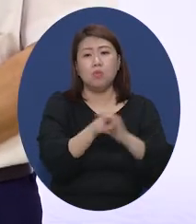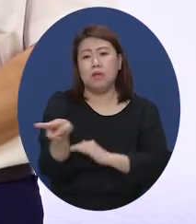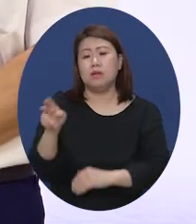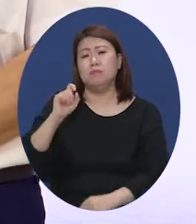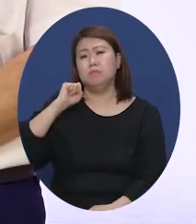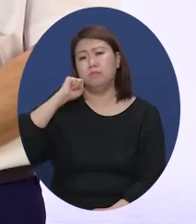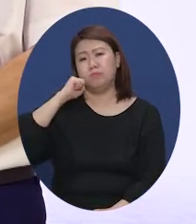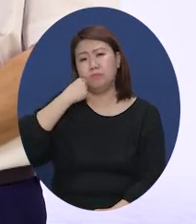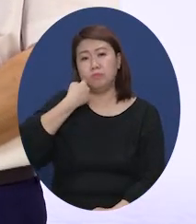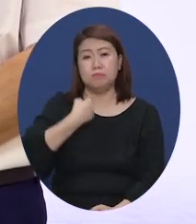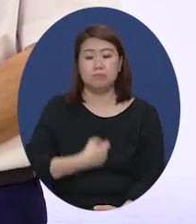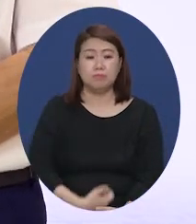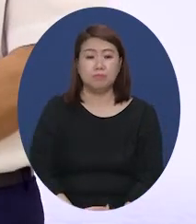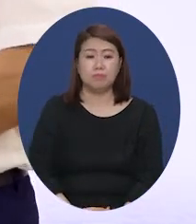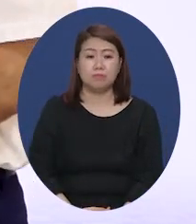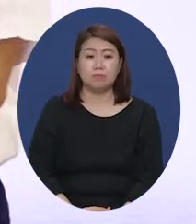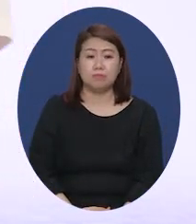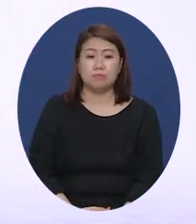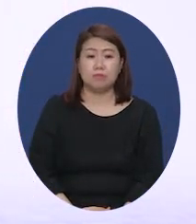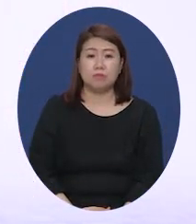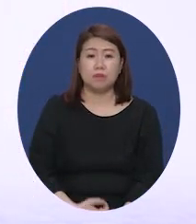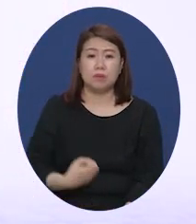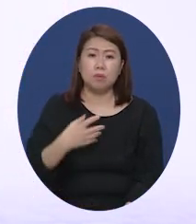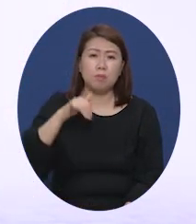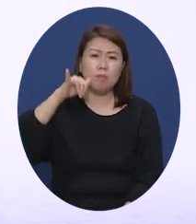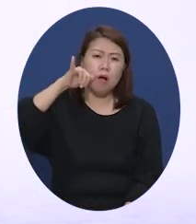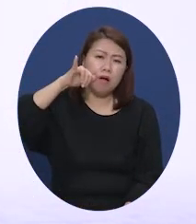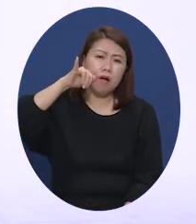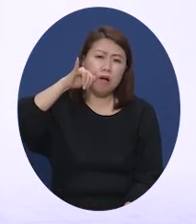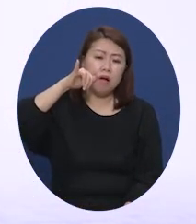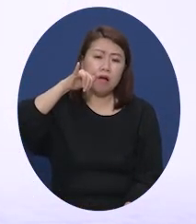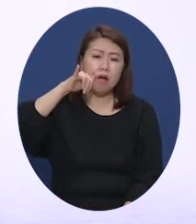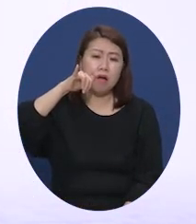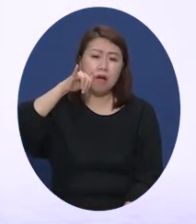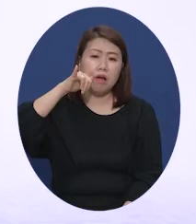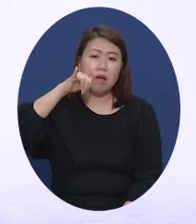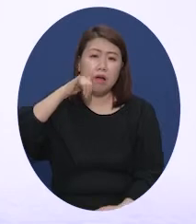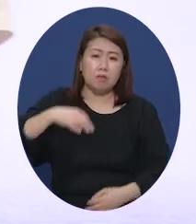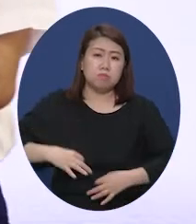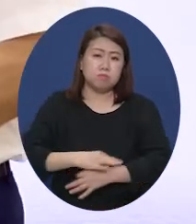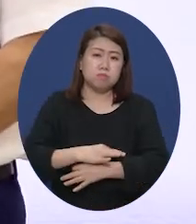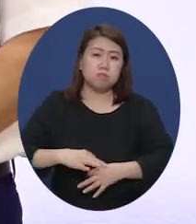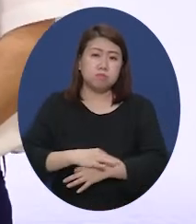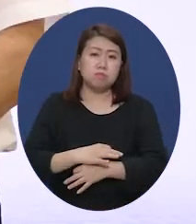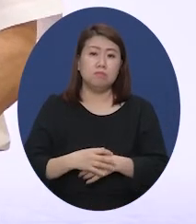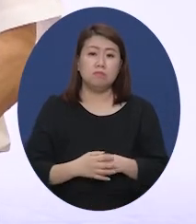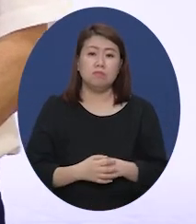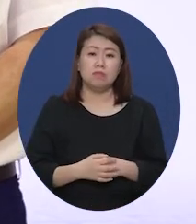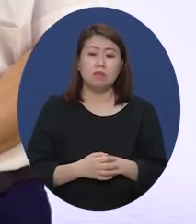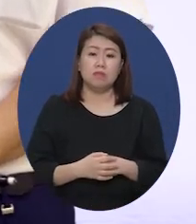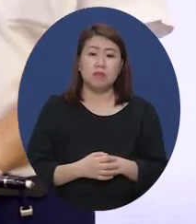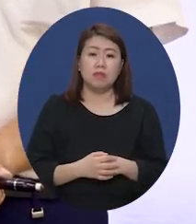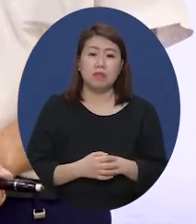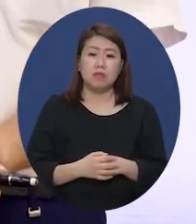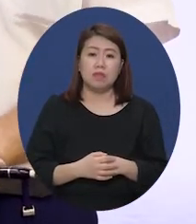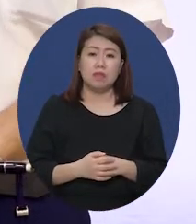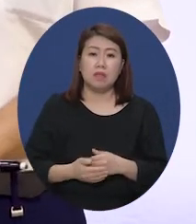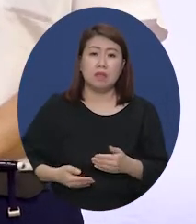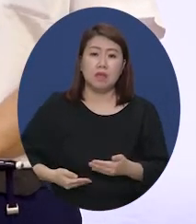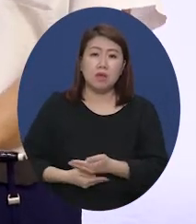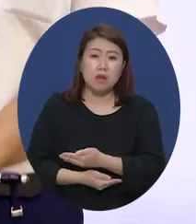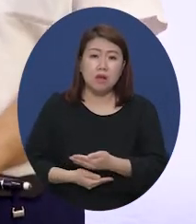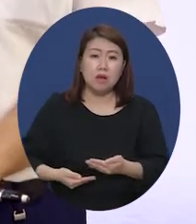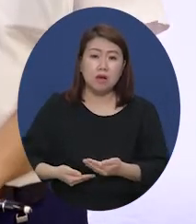빠져나오기 쉽지 않습니다. 그 다음에 이제 또 마약 밀거래. 일전에 그 미국에서 자국에 들어오는